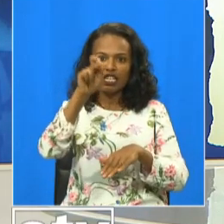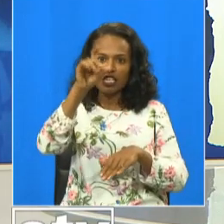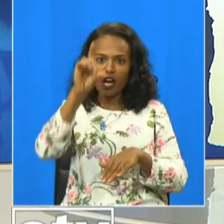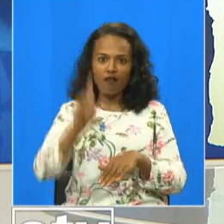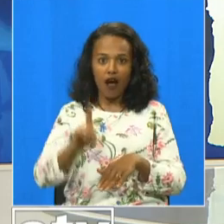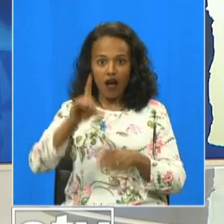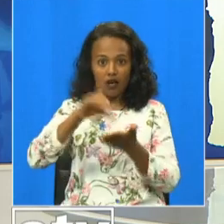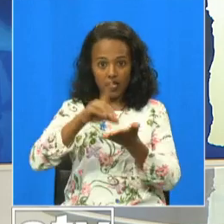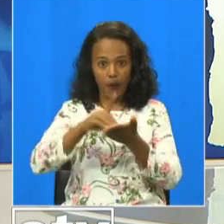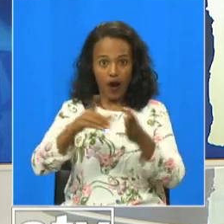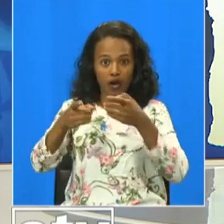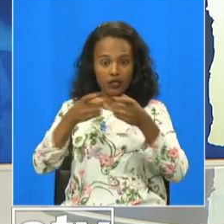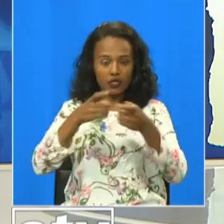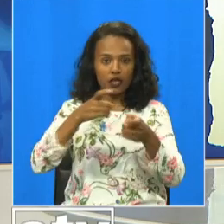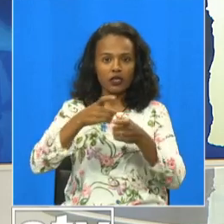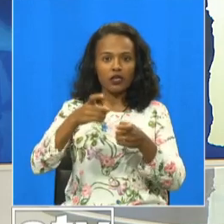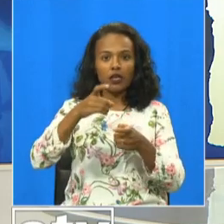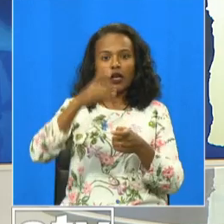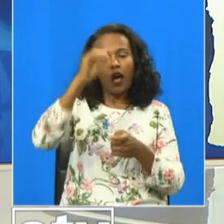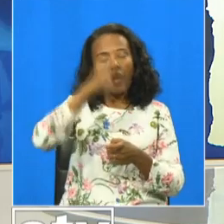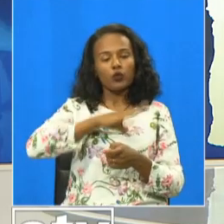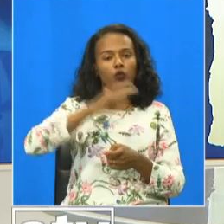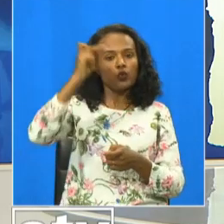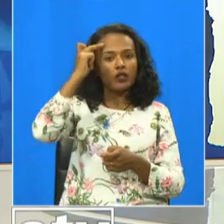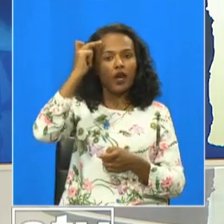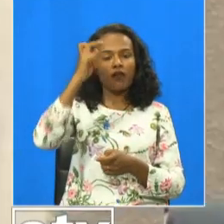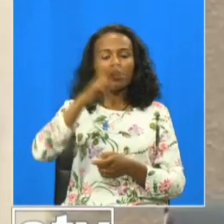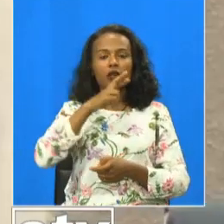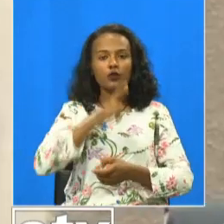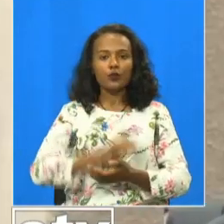ከተማ አስተዳደር ከንቲባ አቶ ድጋፌ ጸጋዬ ናቸው።